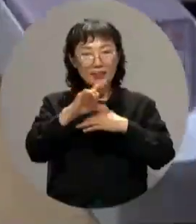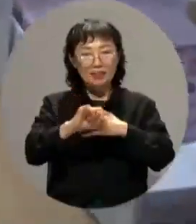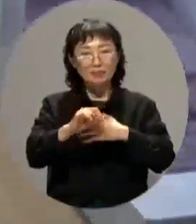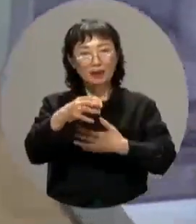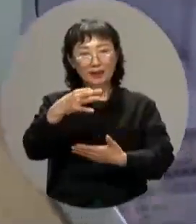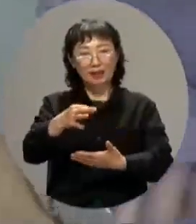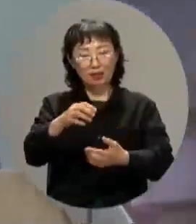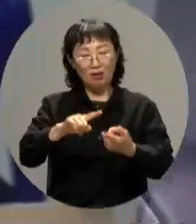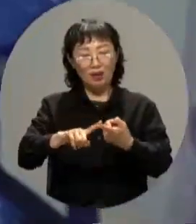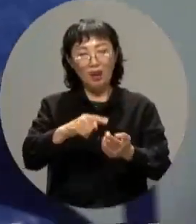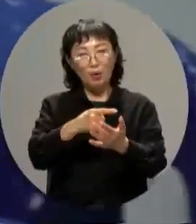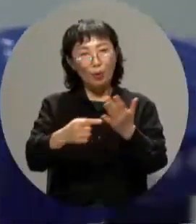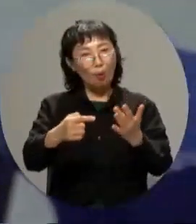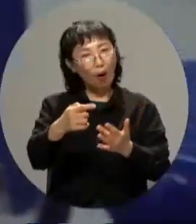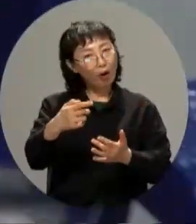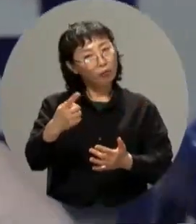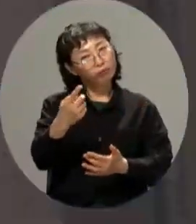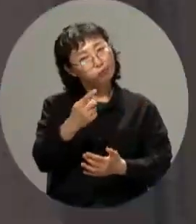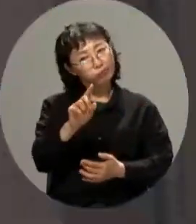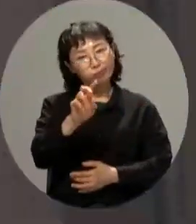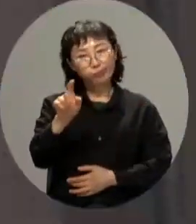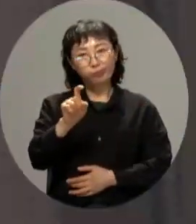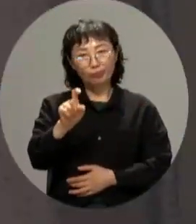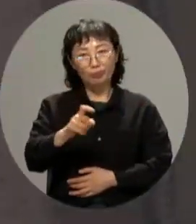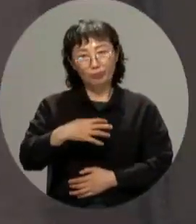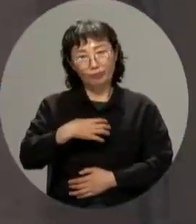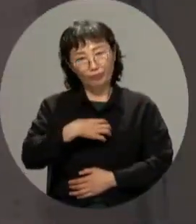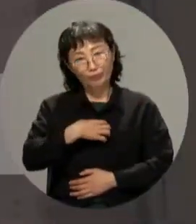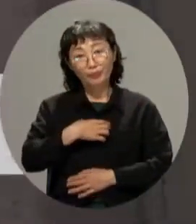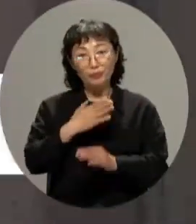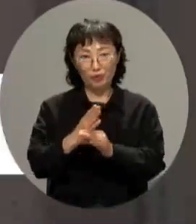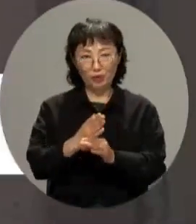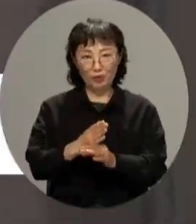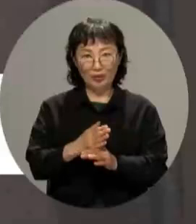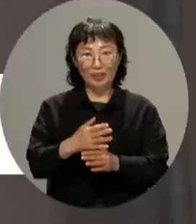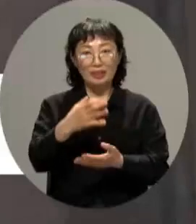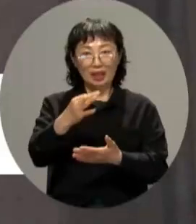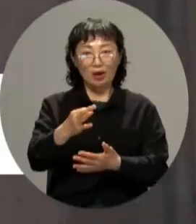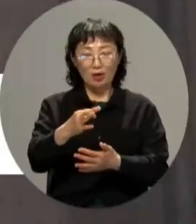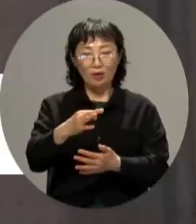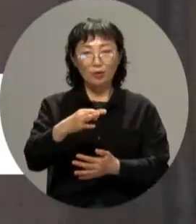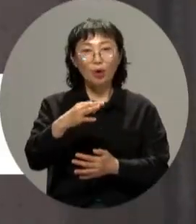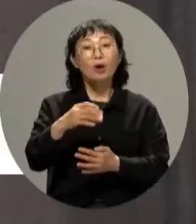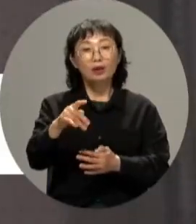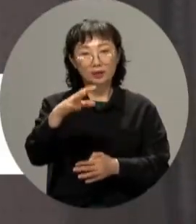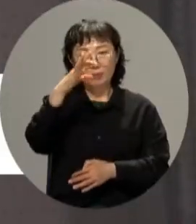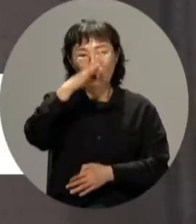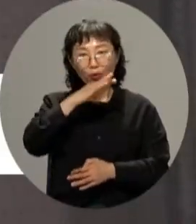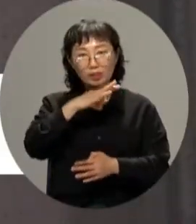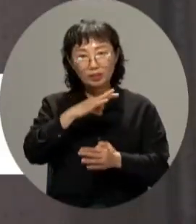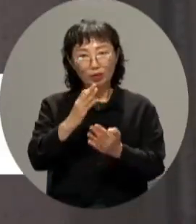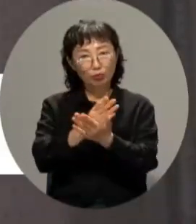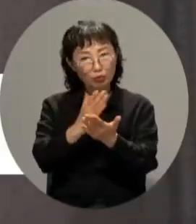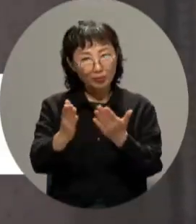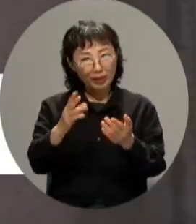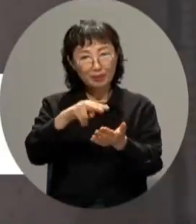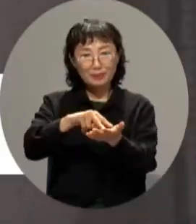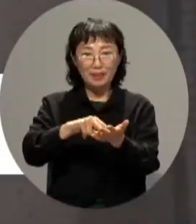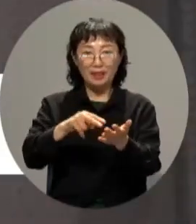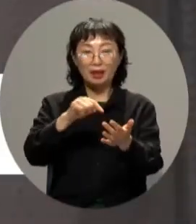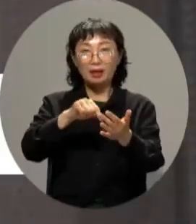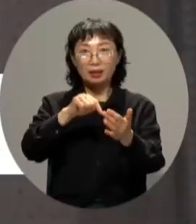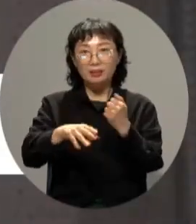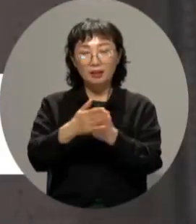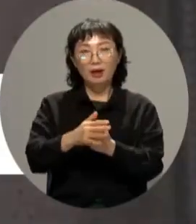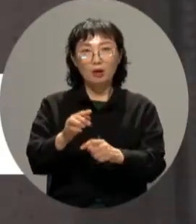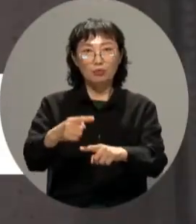않을까 걱정하는 목소리도 있습니다. 차원의 효율적인 분배랄까 이런 측면에서 역시 꼭